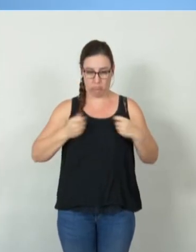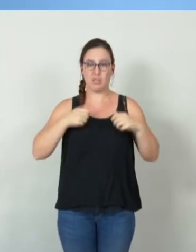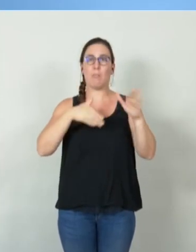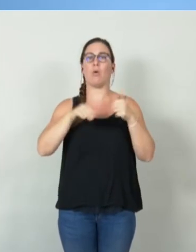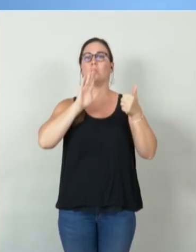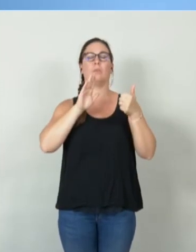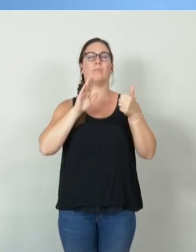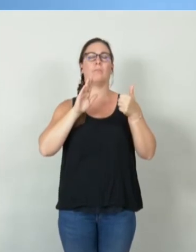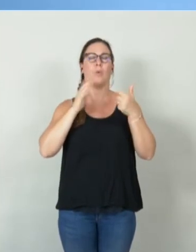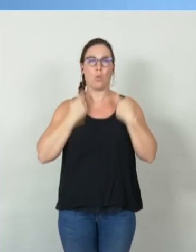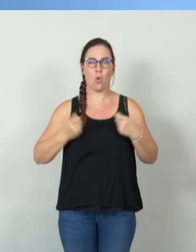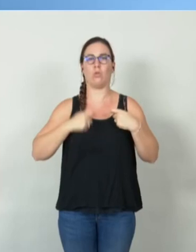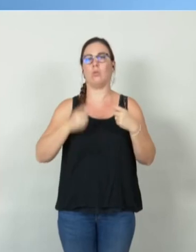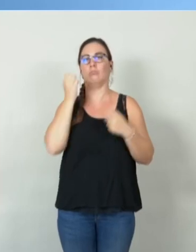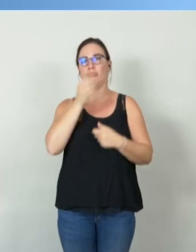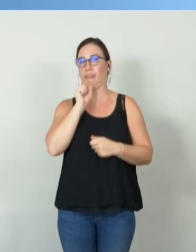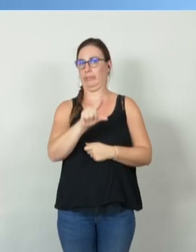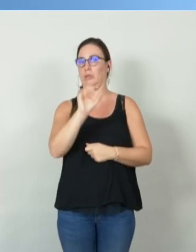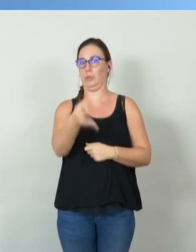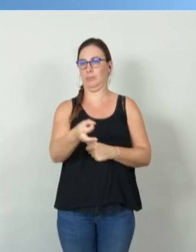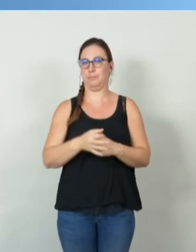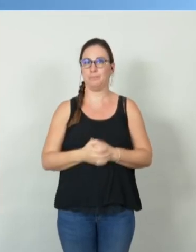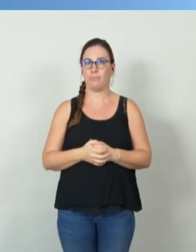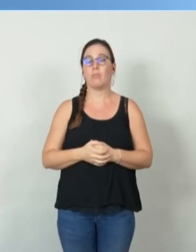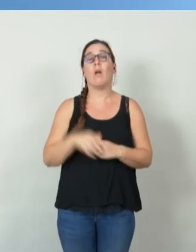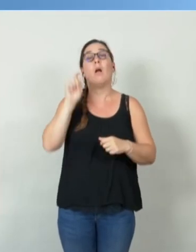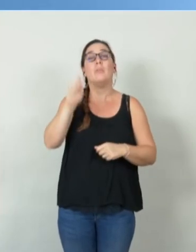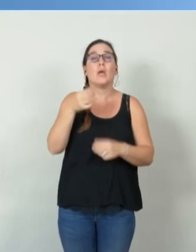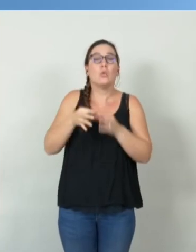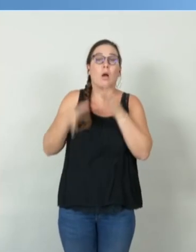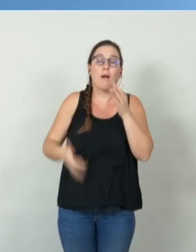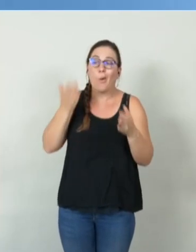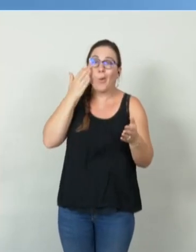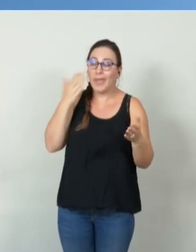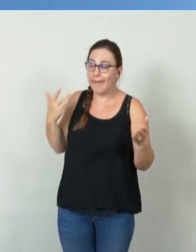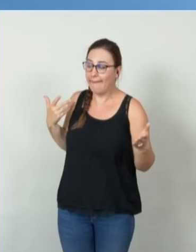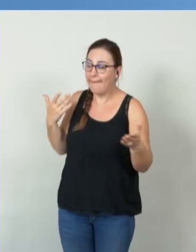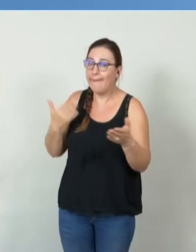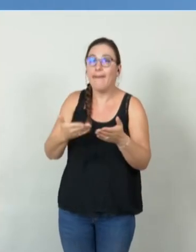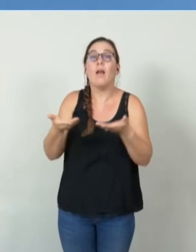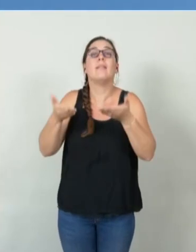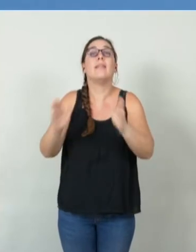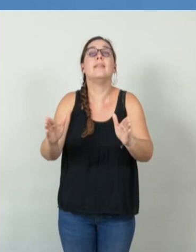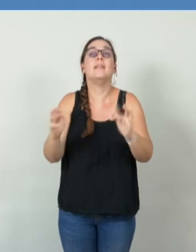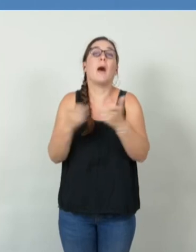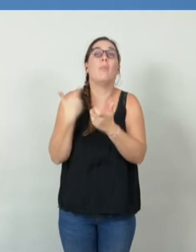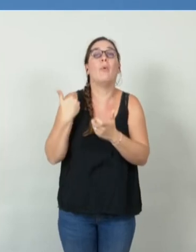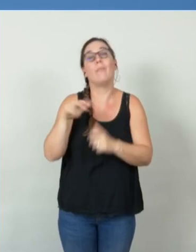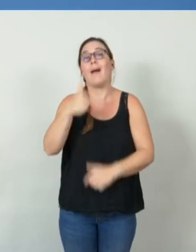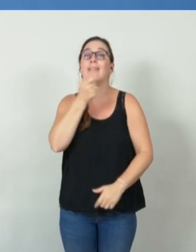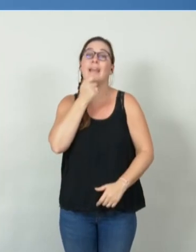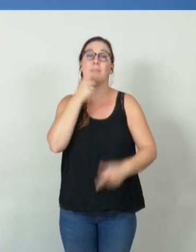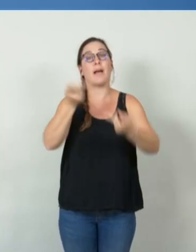courante bien sûr la suite de l'histoire on la connaît puisqu'on a vu avec ce que vous avez décidé pour les impôts le 13 mars dernier